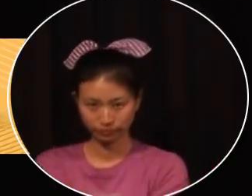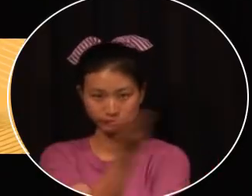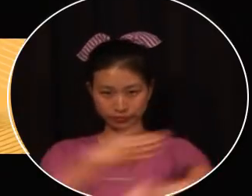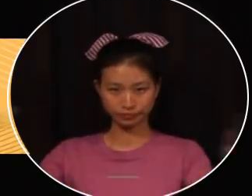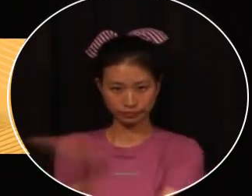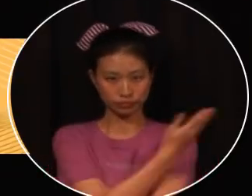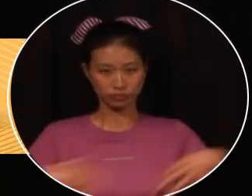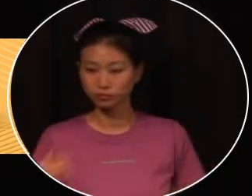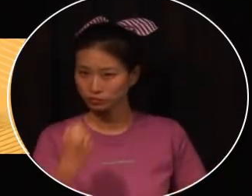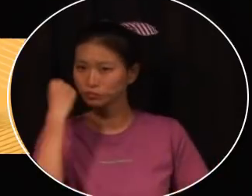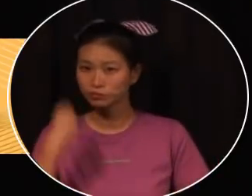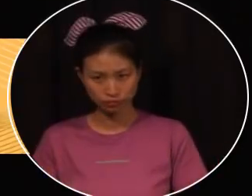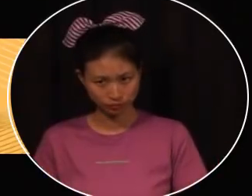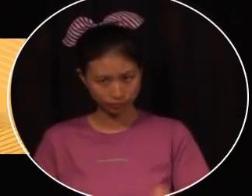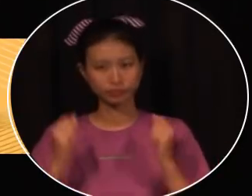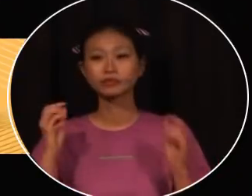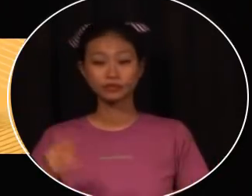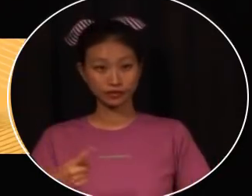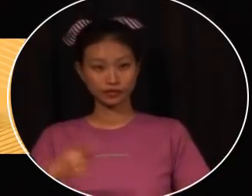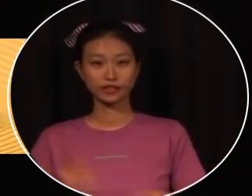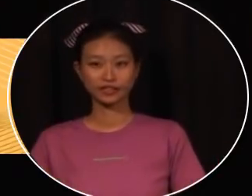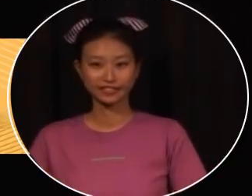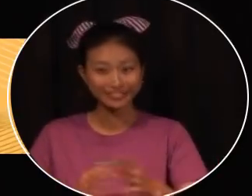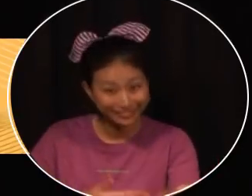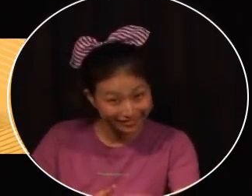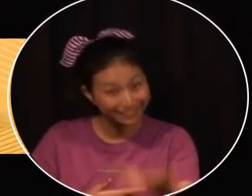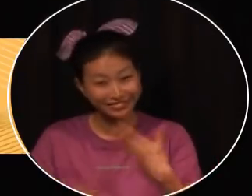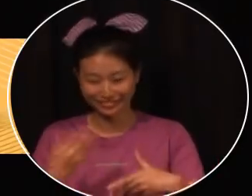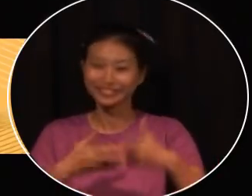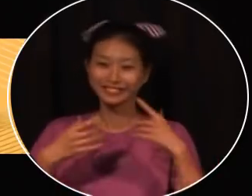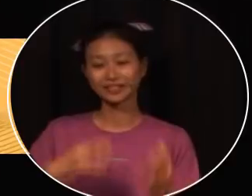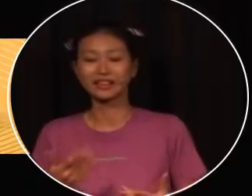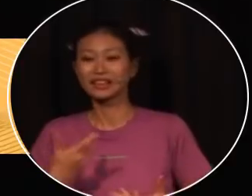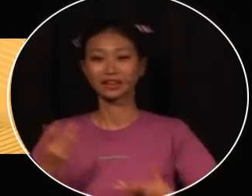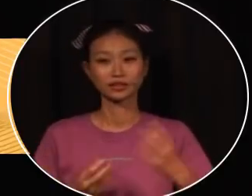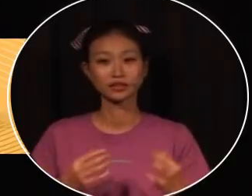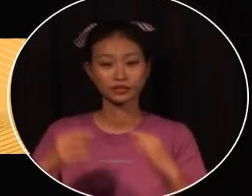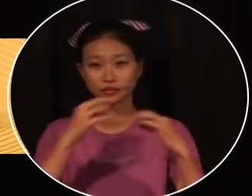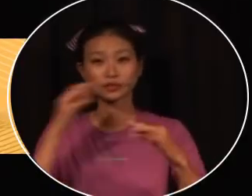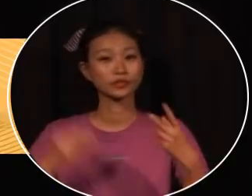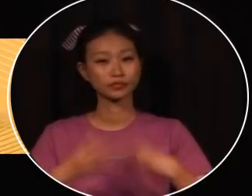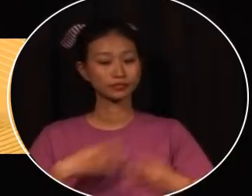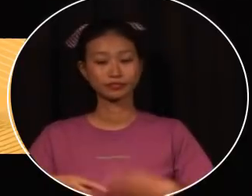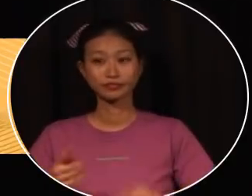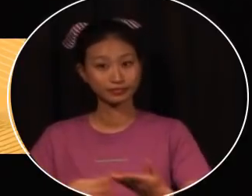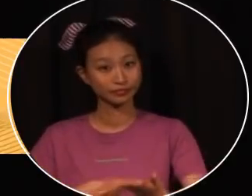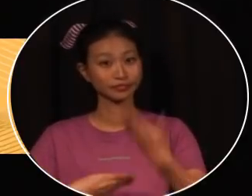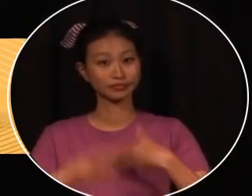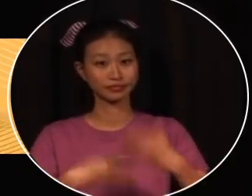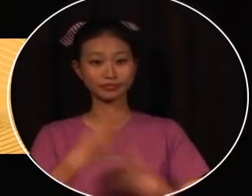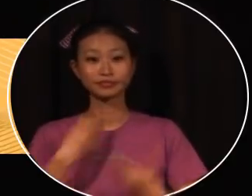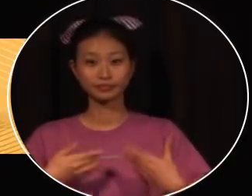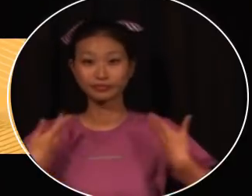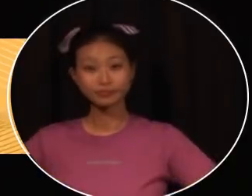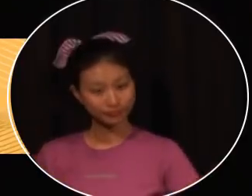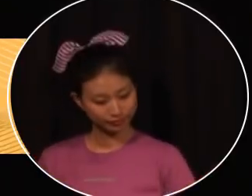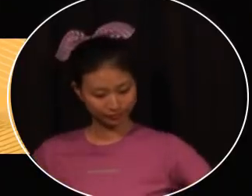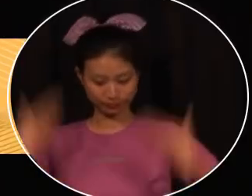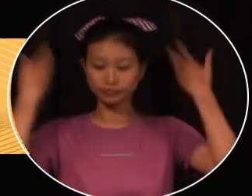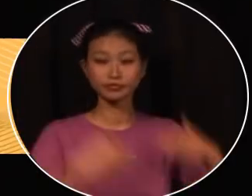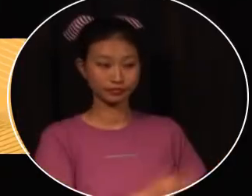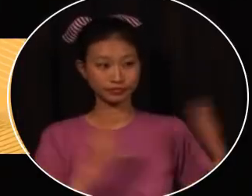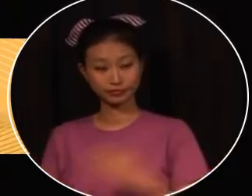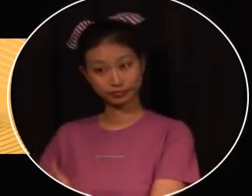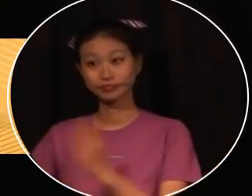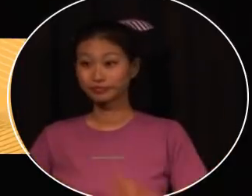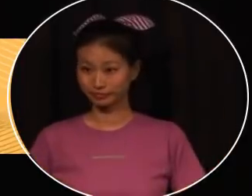那要怎么样扩展出去呢？前还记得前一阵子有一个蓝色衬衫的那一个人，他说想要